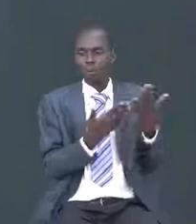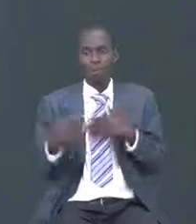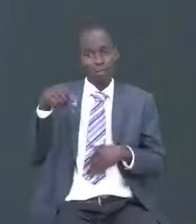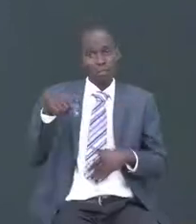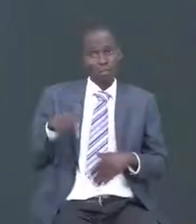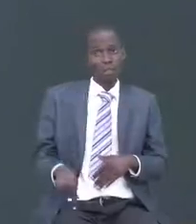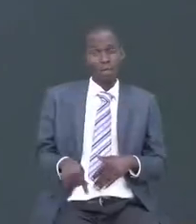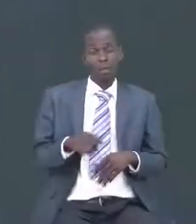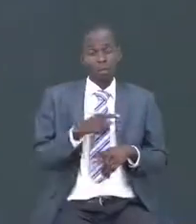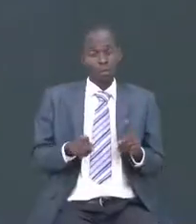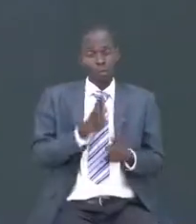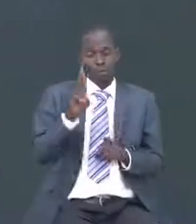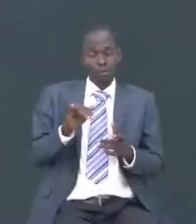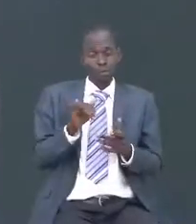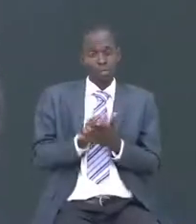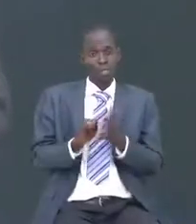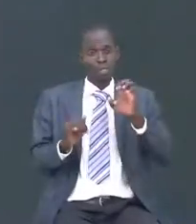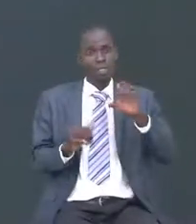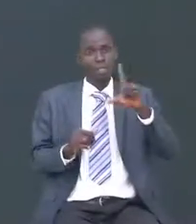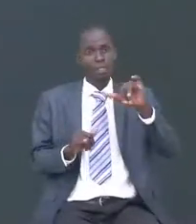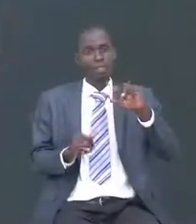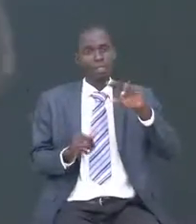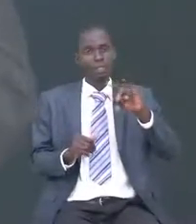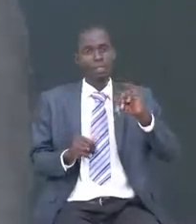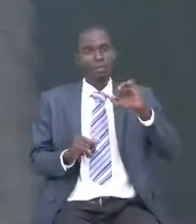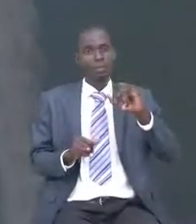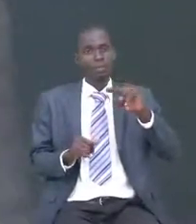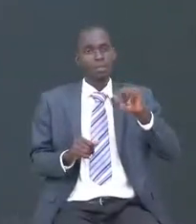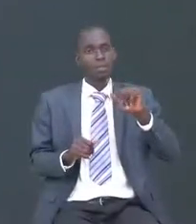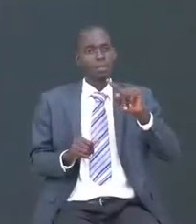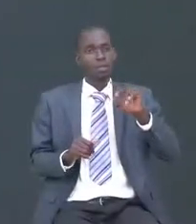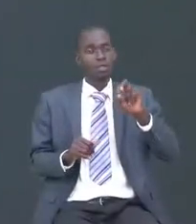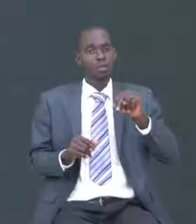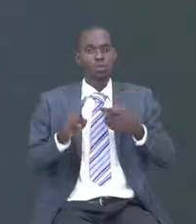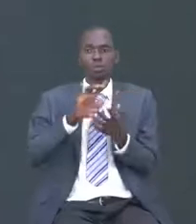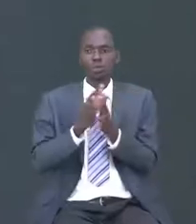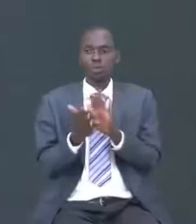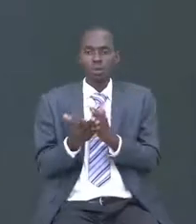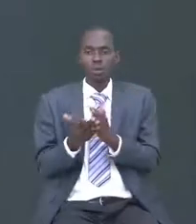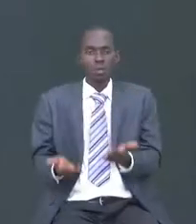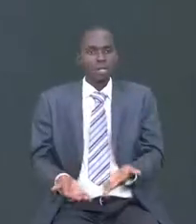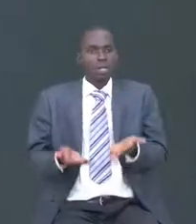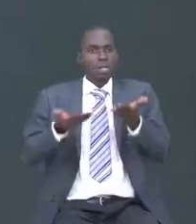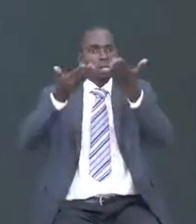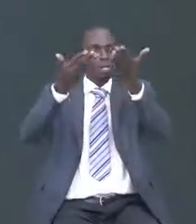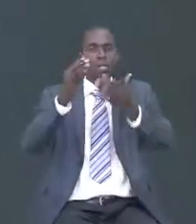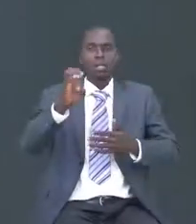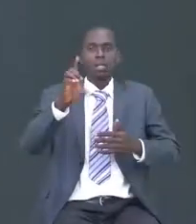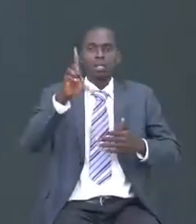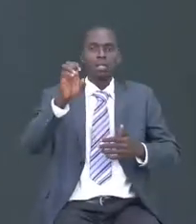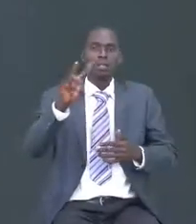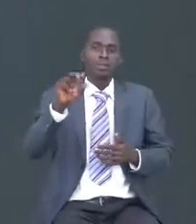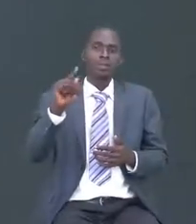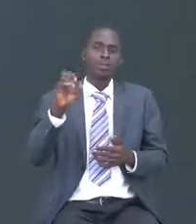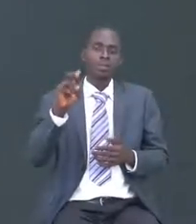je serai élevé à cause de ce qu'ils ont fait dans ta vie. C'est comme ça, tu transformes les